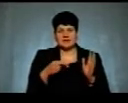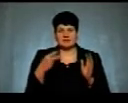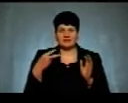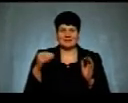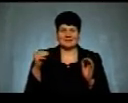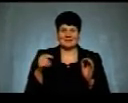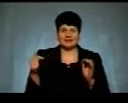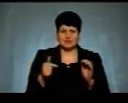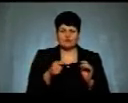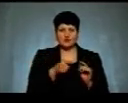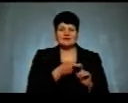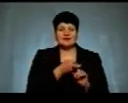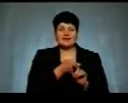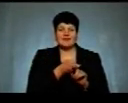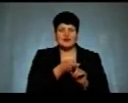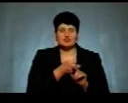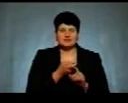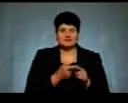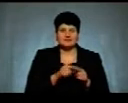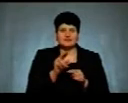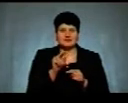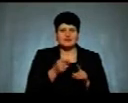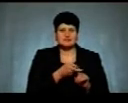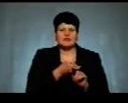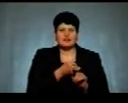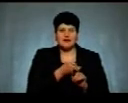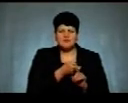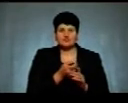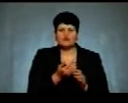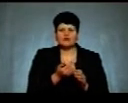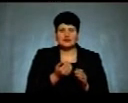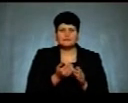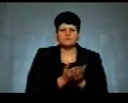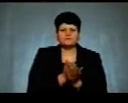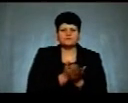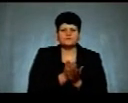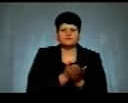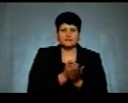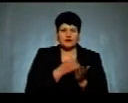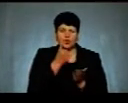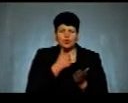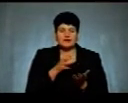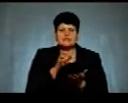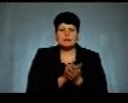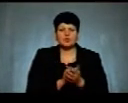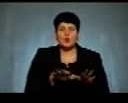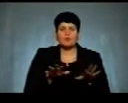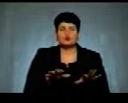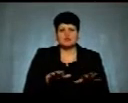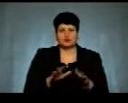Це воно залежить, ці цифри залежать від вислуги років і займаної посади, які